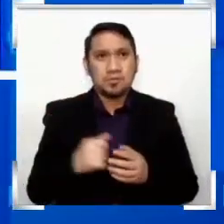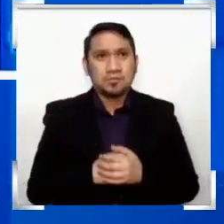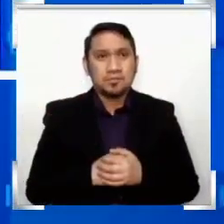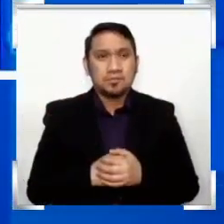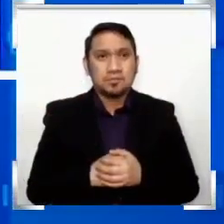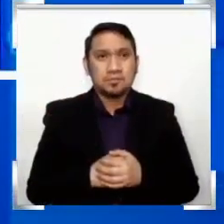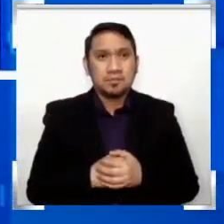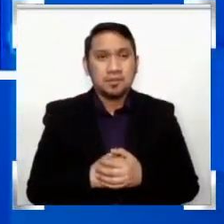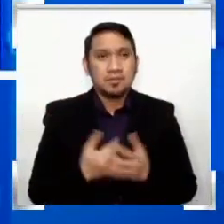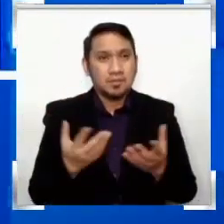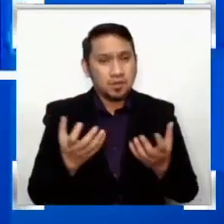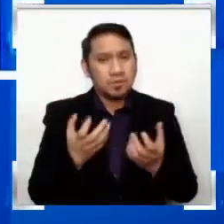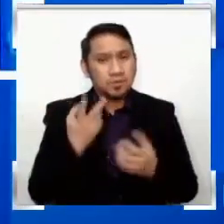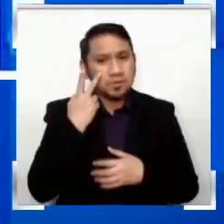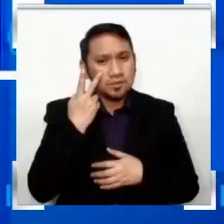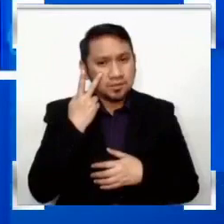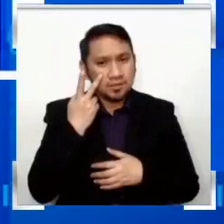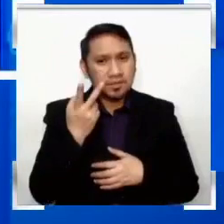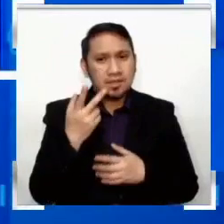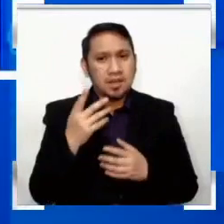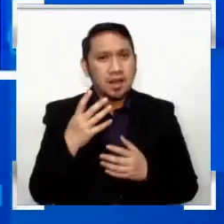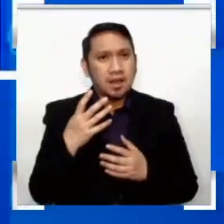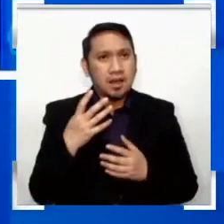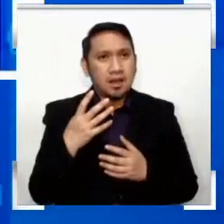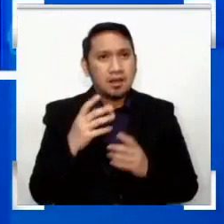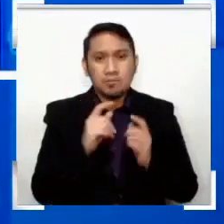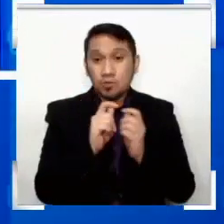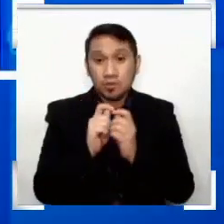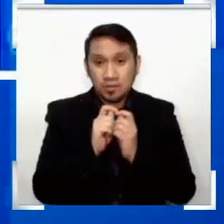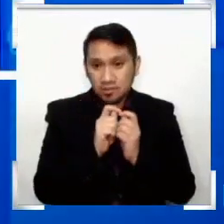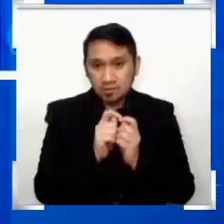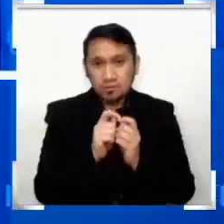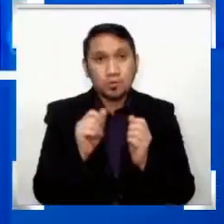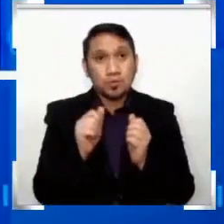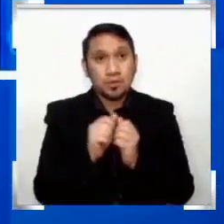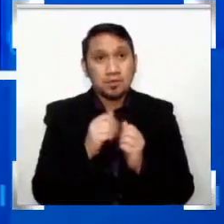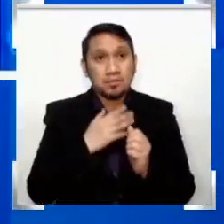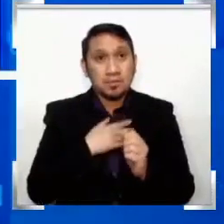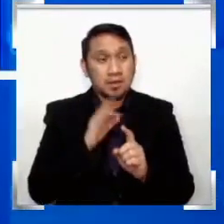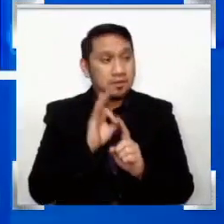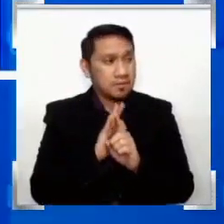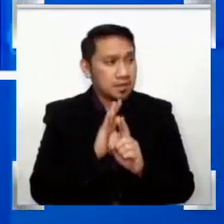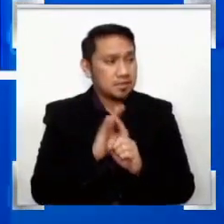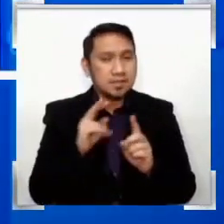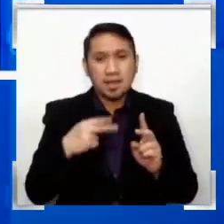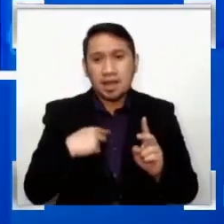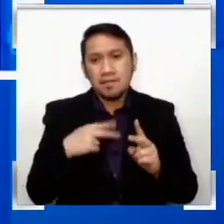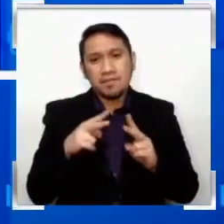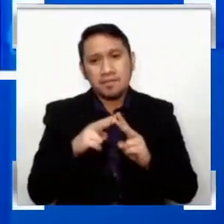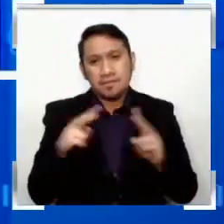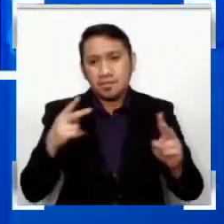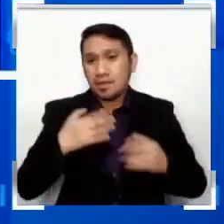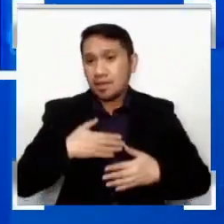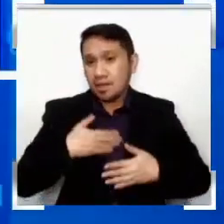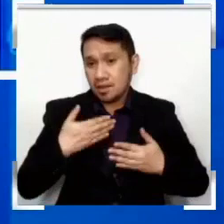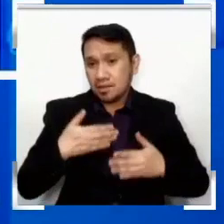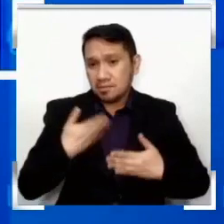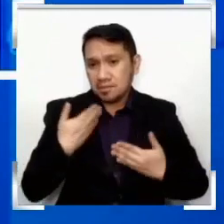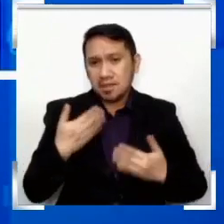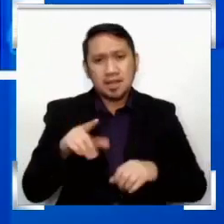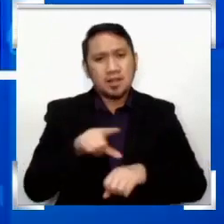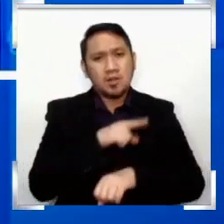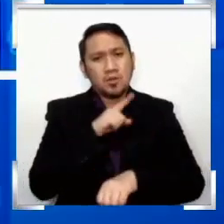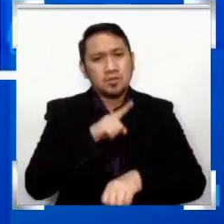memories, magiging memories namin together ng fans. And syempre, super happy ako kasi napakatagal din nung huling nagkita-kita kaming